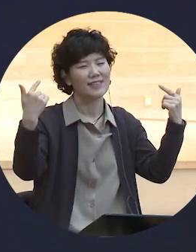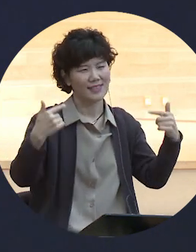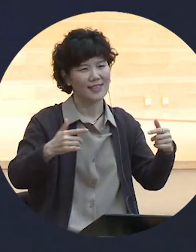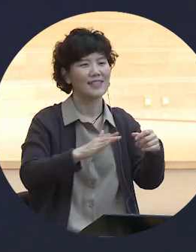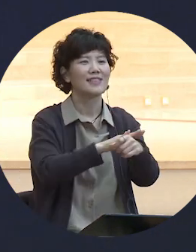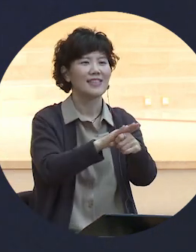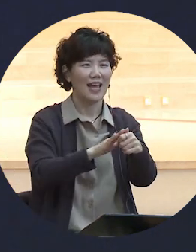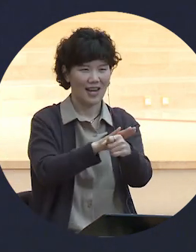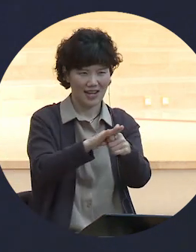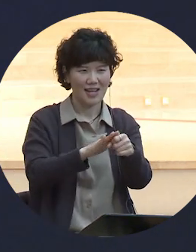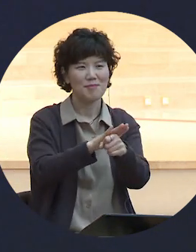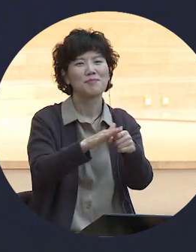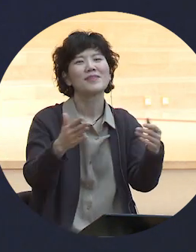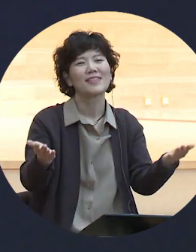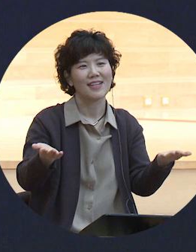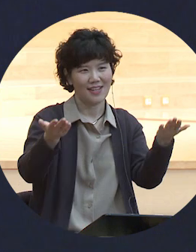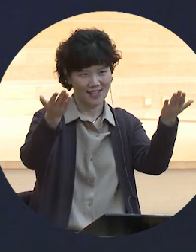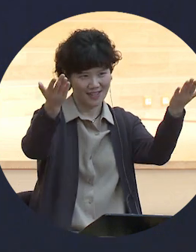사랑합니다.